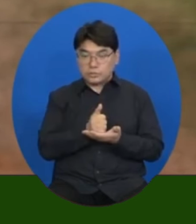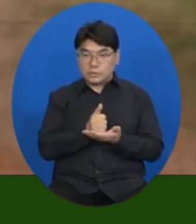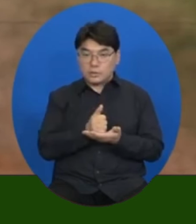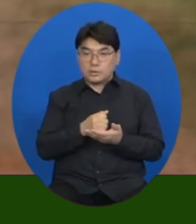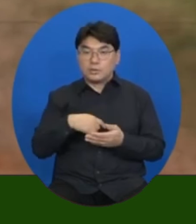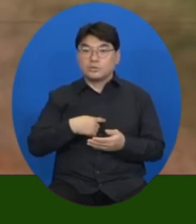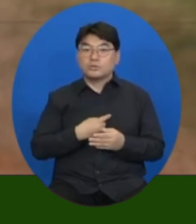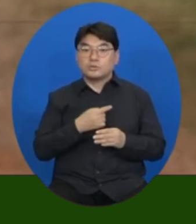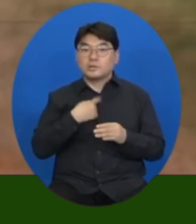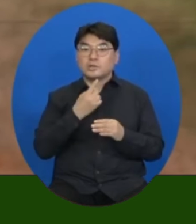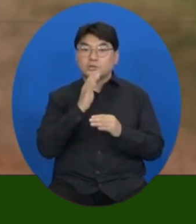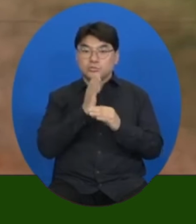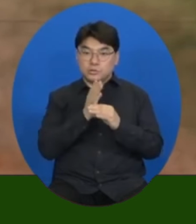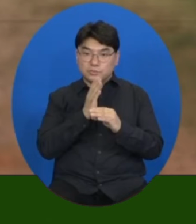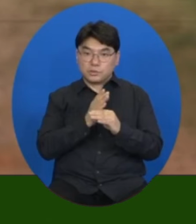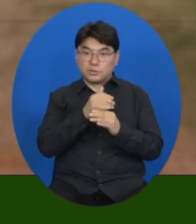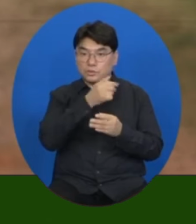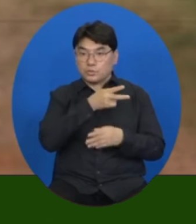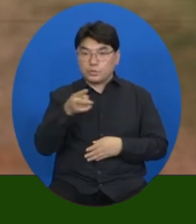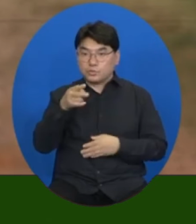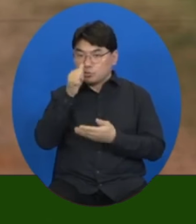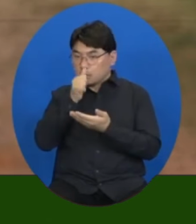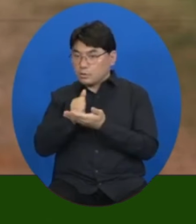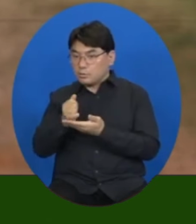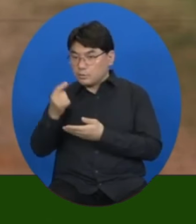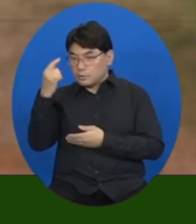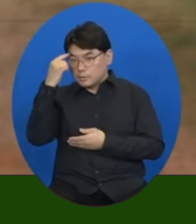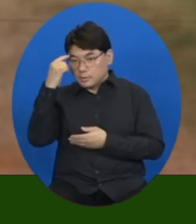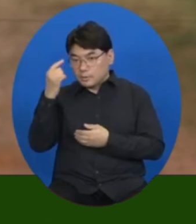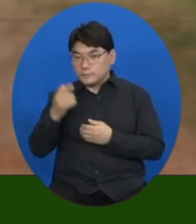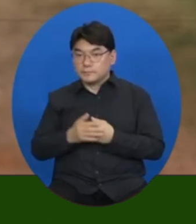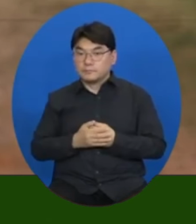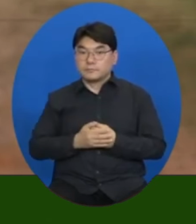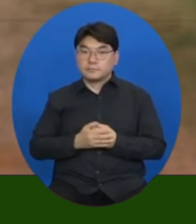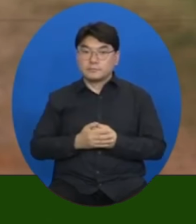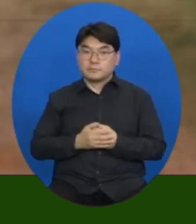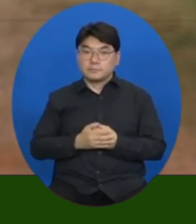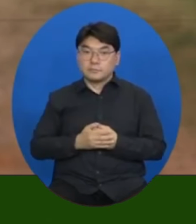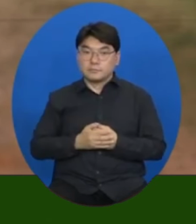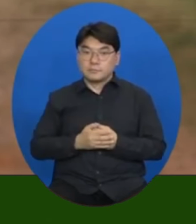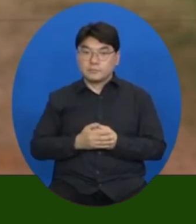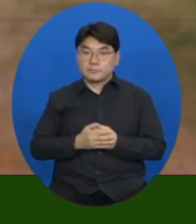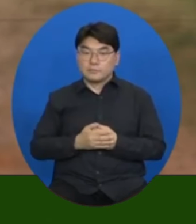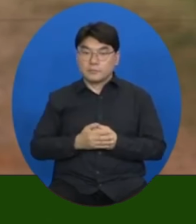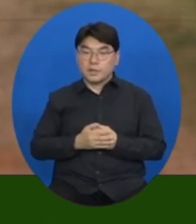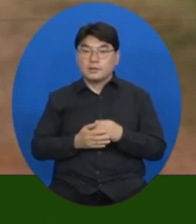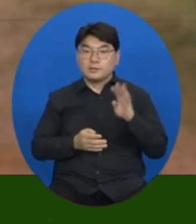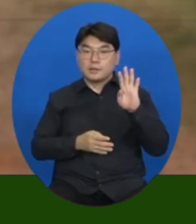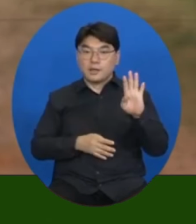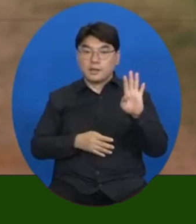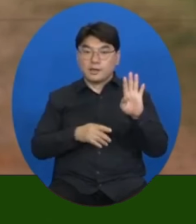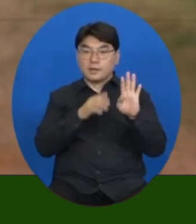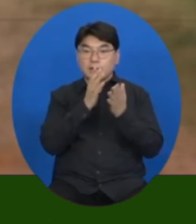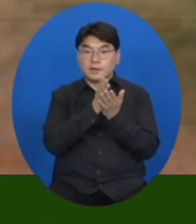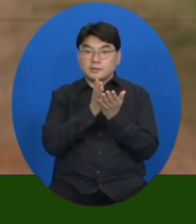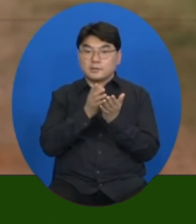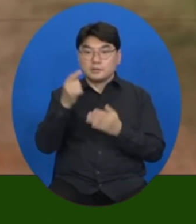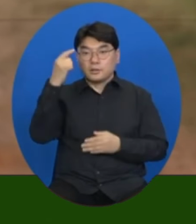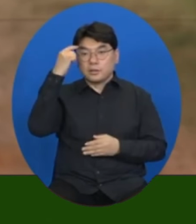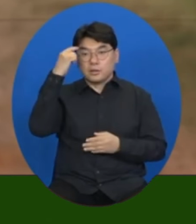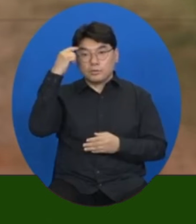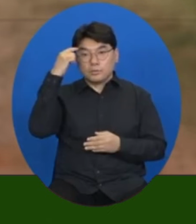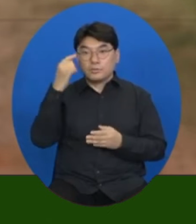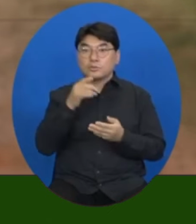문제라고 진단을 해요 그럼 어떻게 해결해야 되느냐 고집멸도네 가지 깨우침을 통해서 해결해야